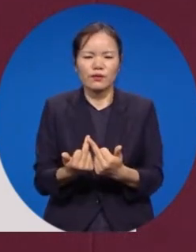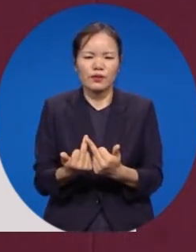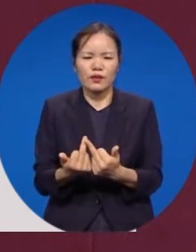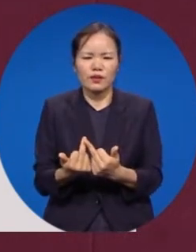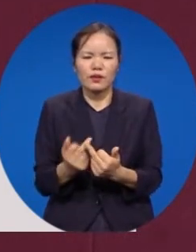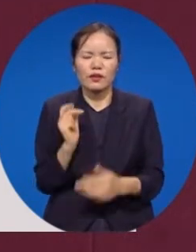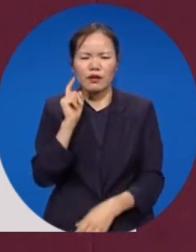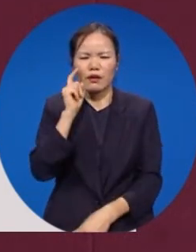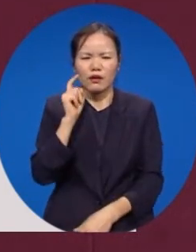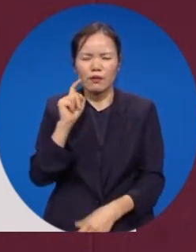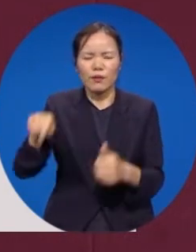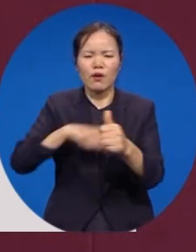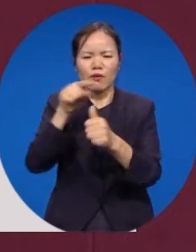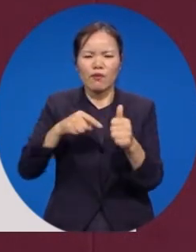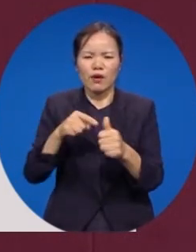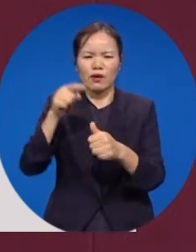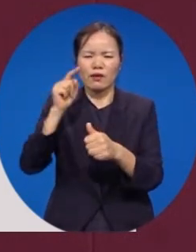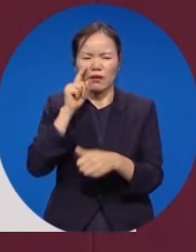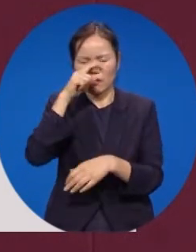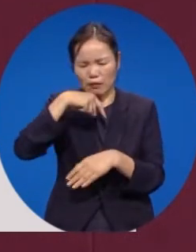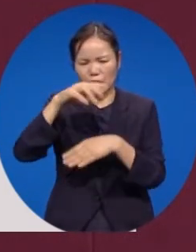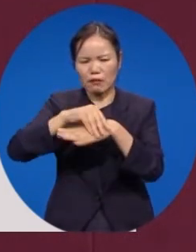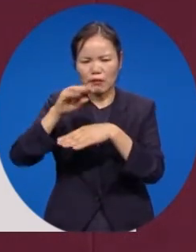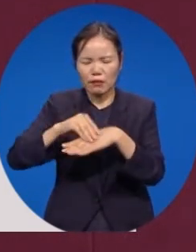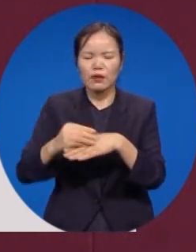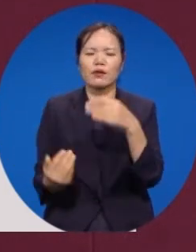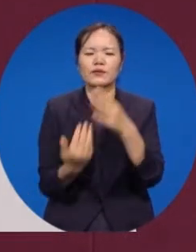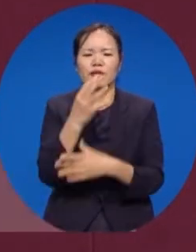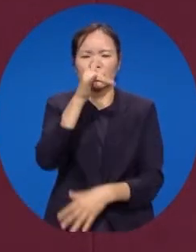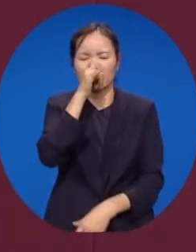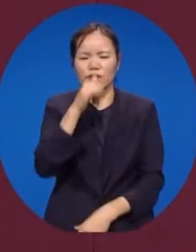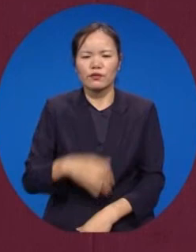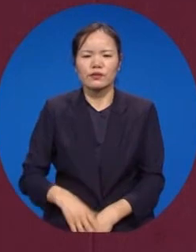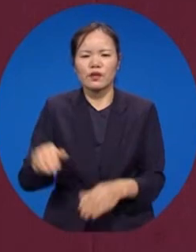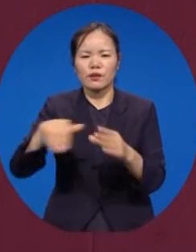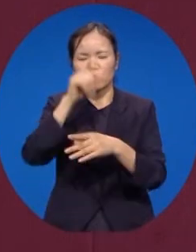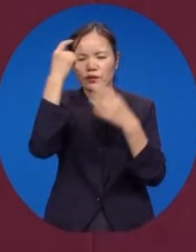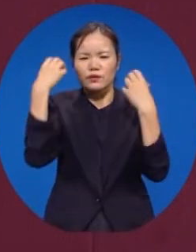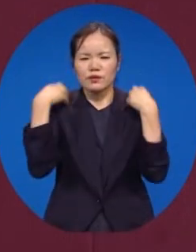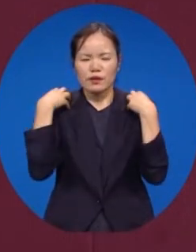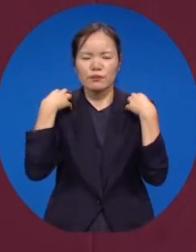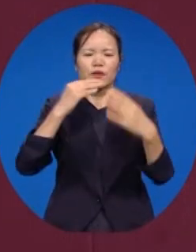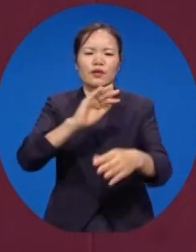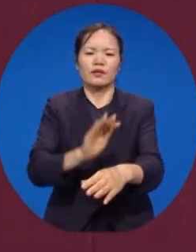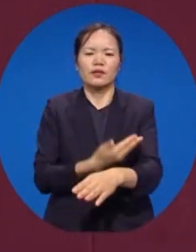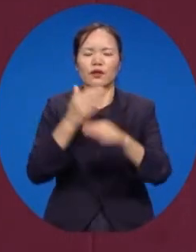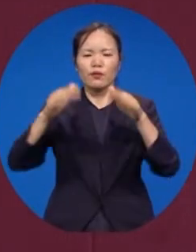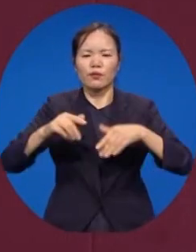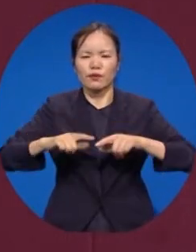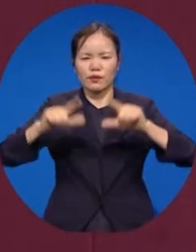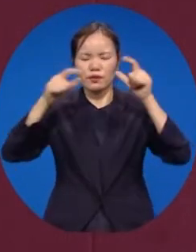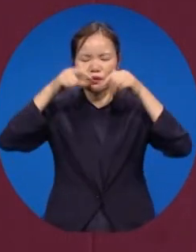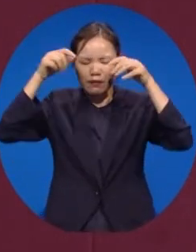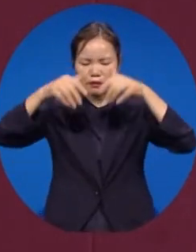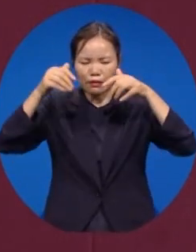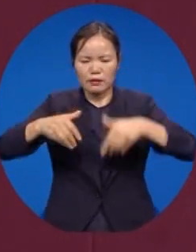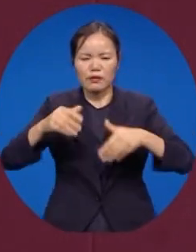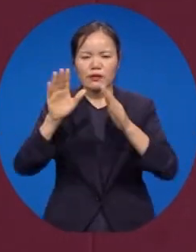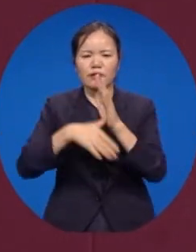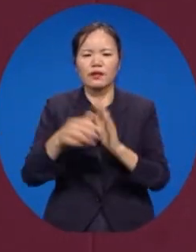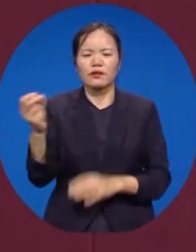있습니다. 문 정부 신재생에너지 정책의 부작용은 올여름 장마에서도 여실히